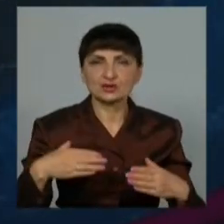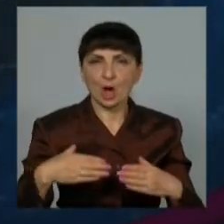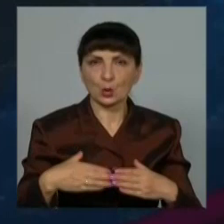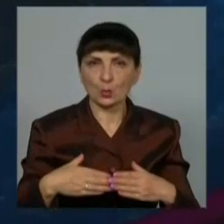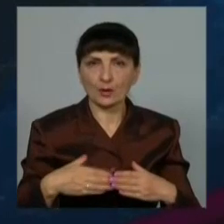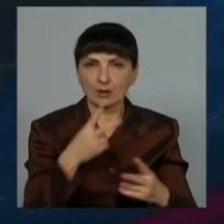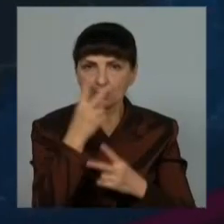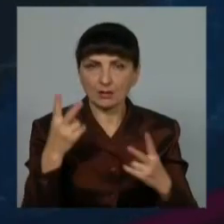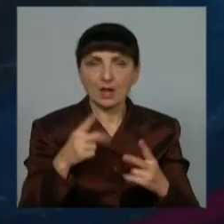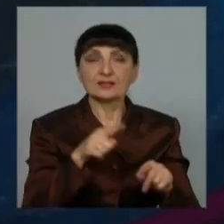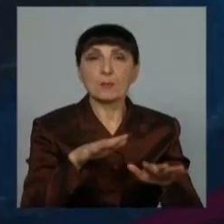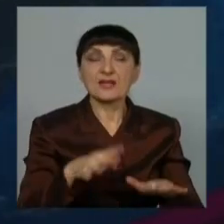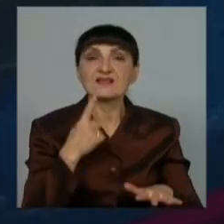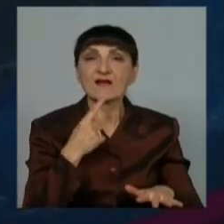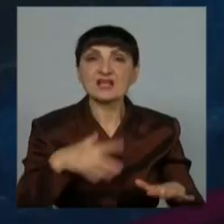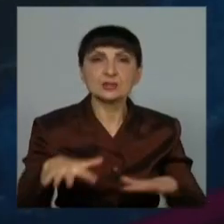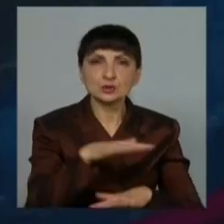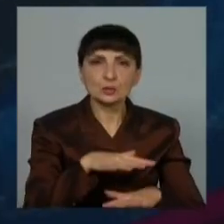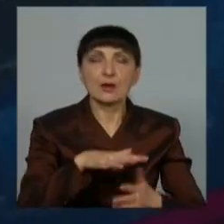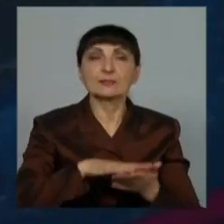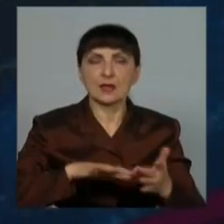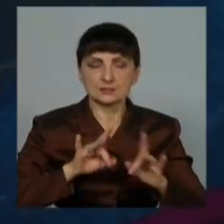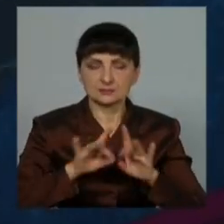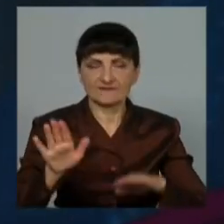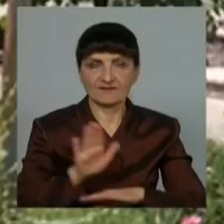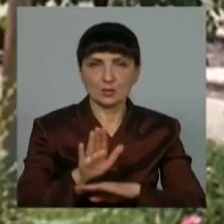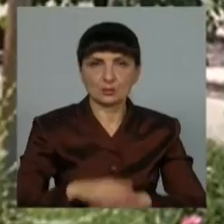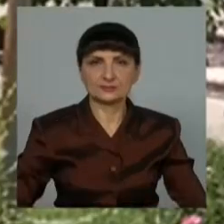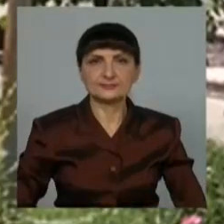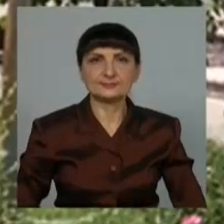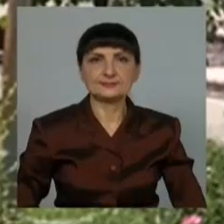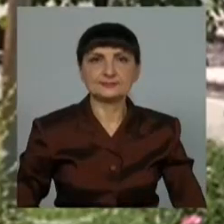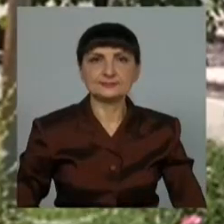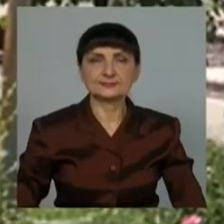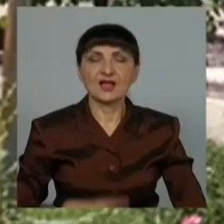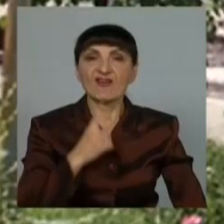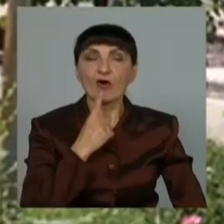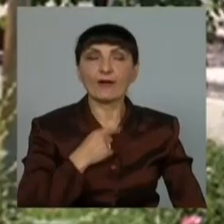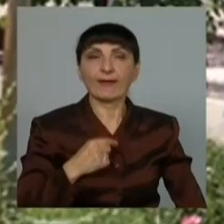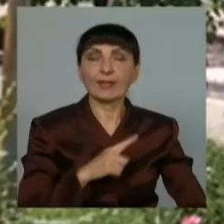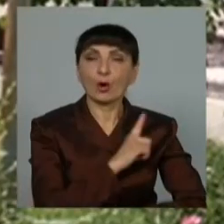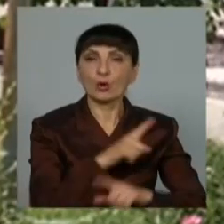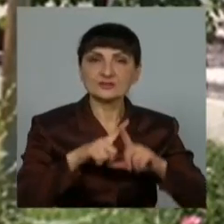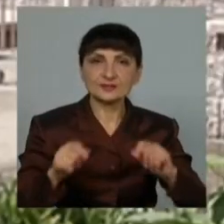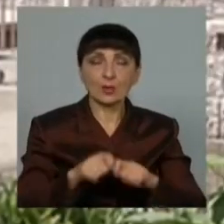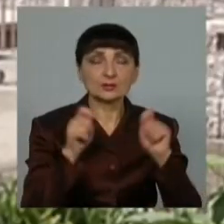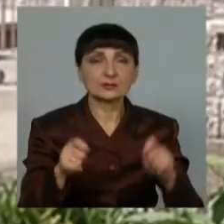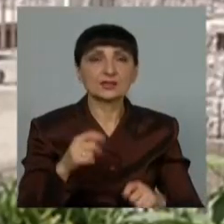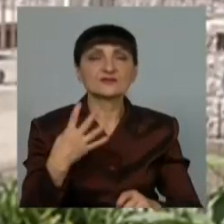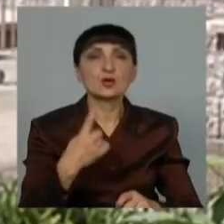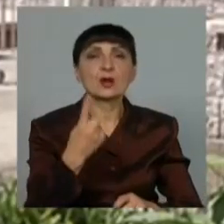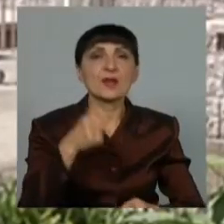группа. Из «Красной зоны» репортаж Аян Рафины Рикпаевой. Военный госпиталь был образован еще в